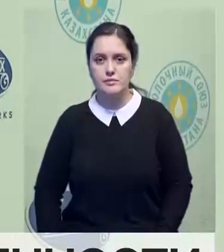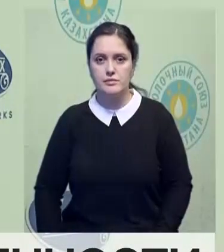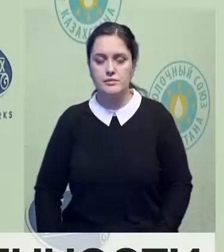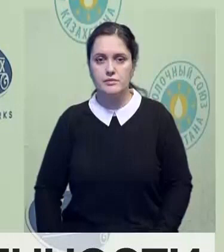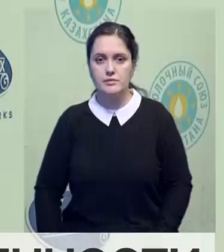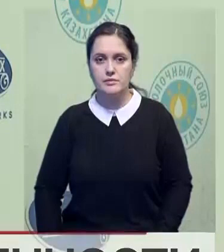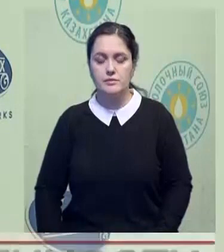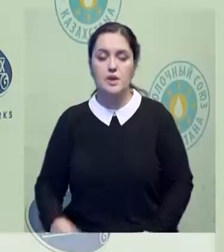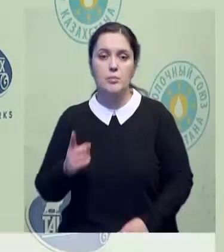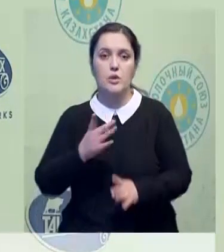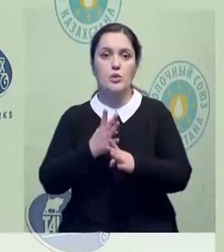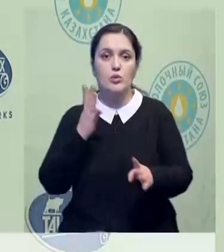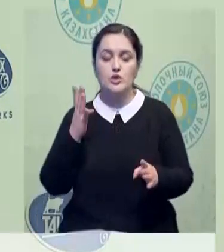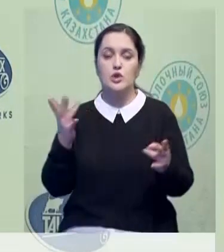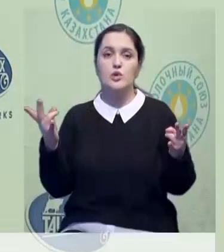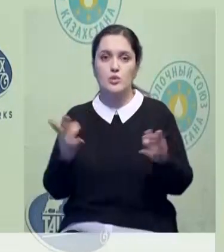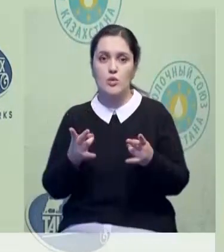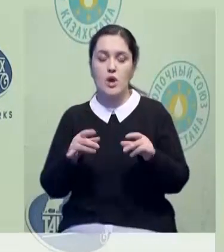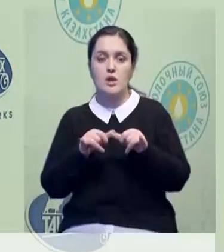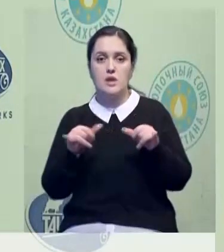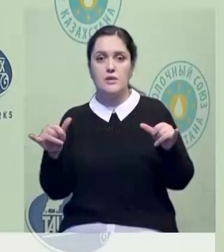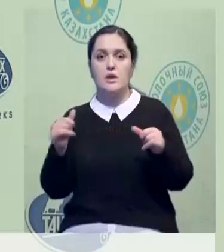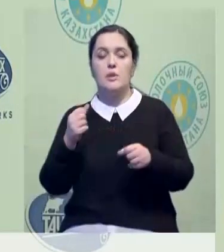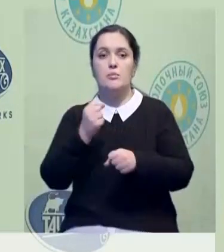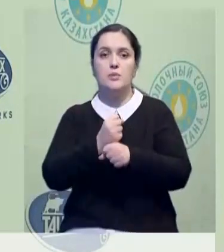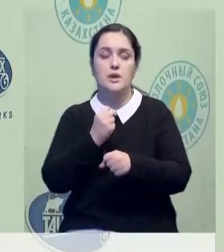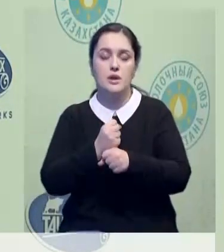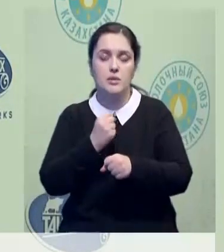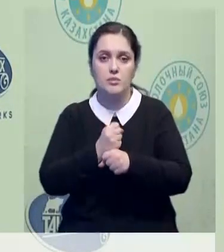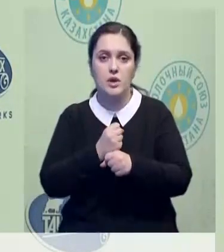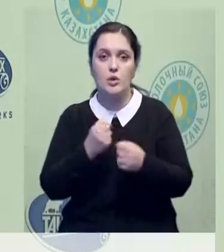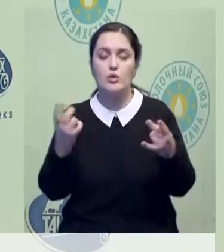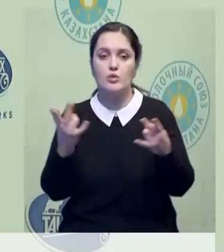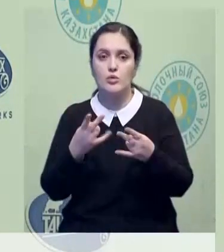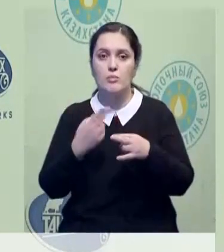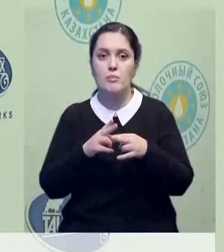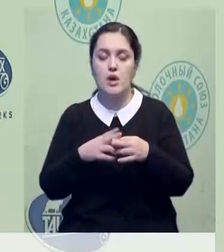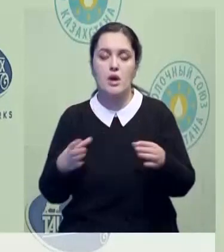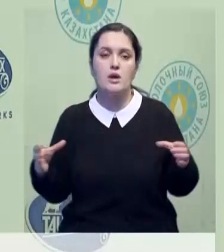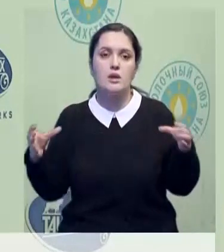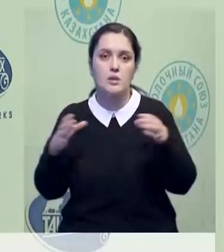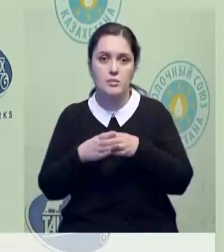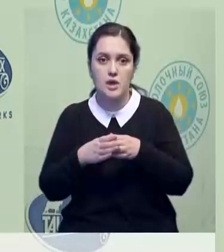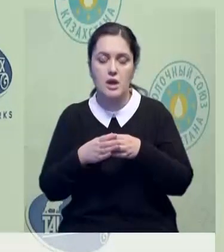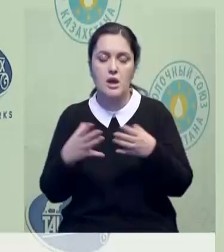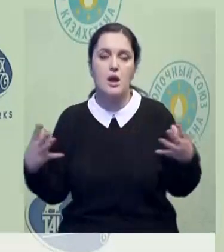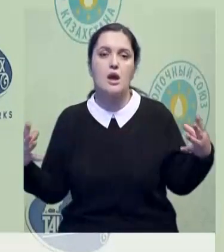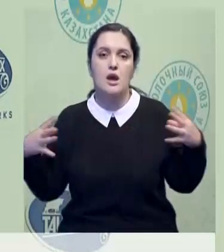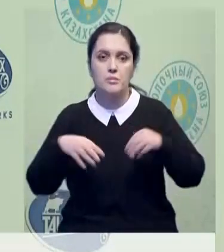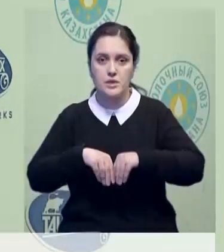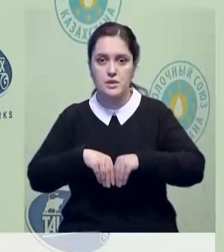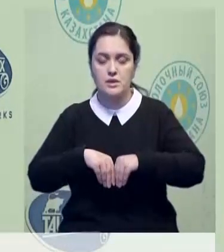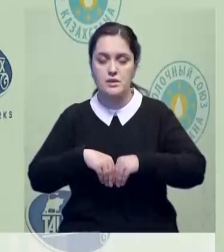В первую очередь нужно развивать переработку, нужно создавать кооперацию, объединять.